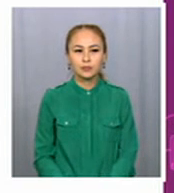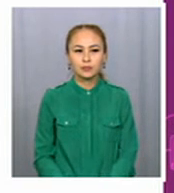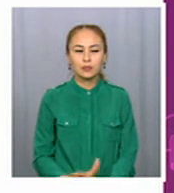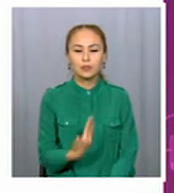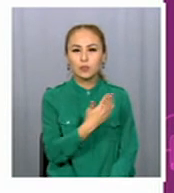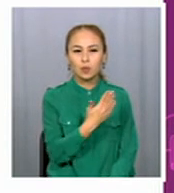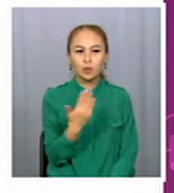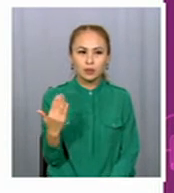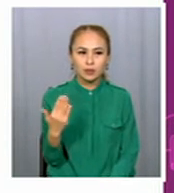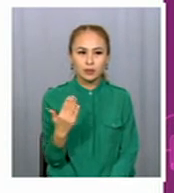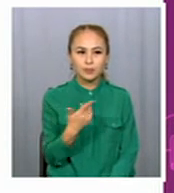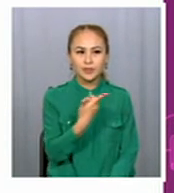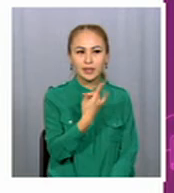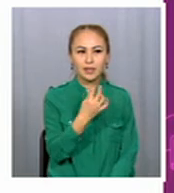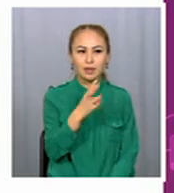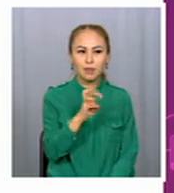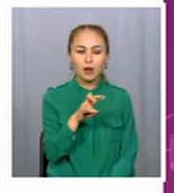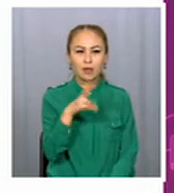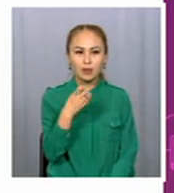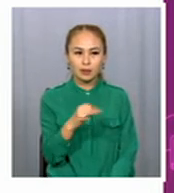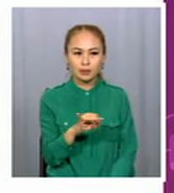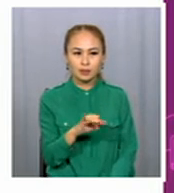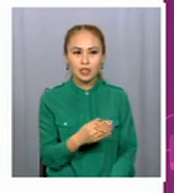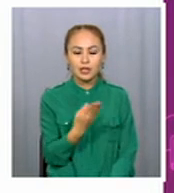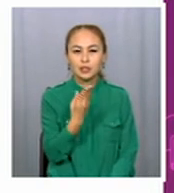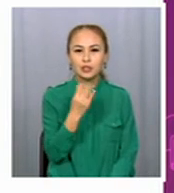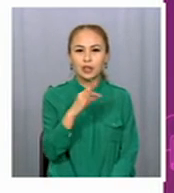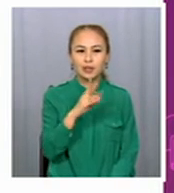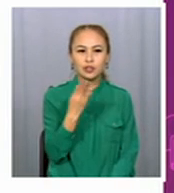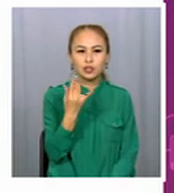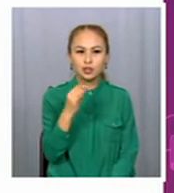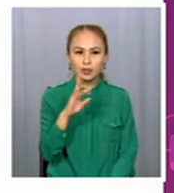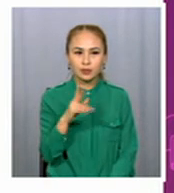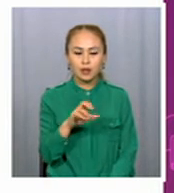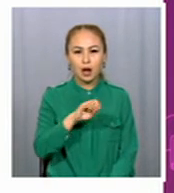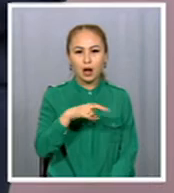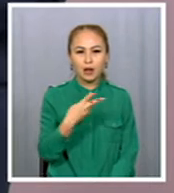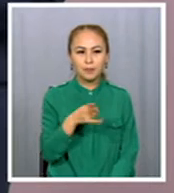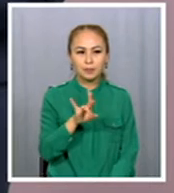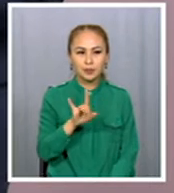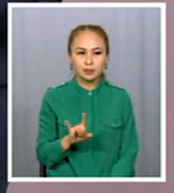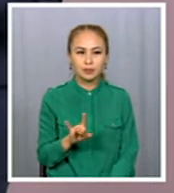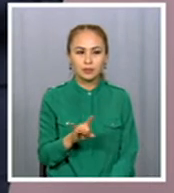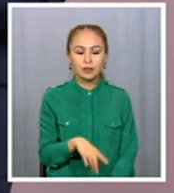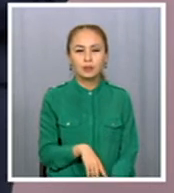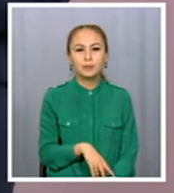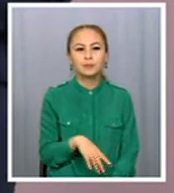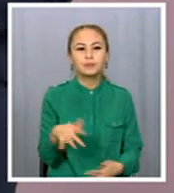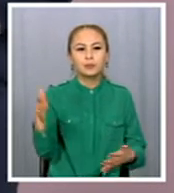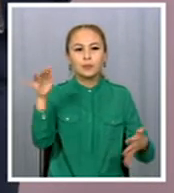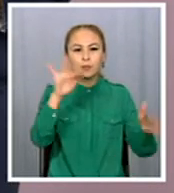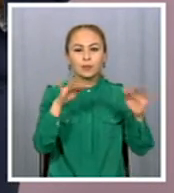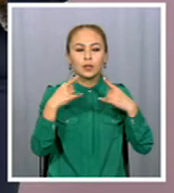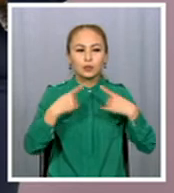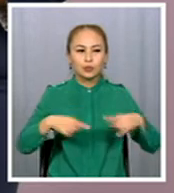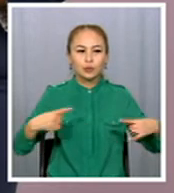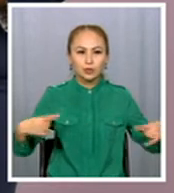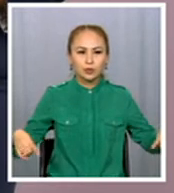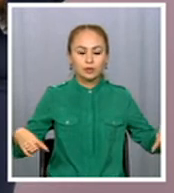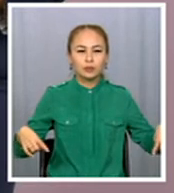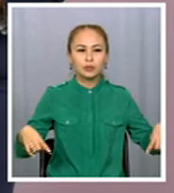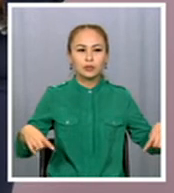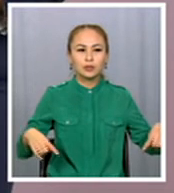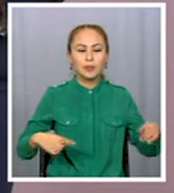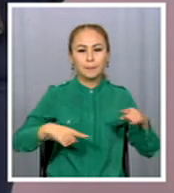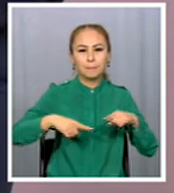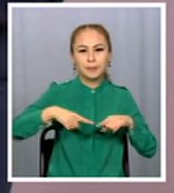Олар Гималай, Тянь-Шань, Альпы. Тау түрлері